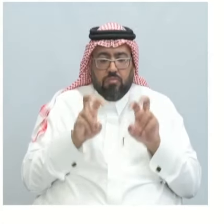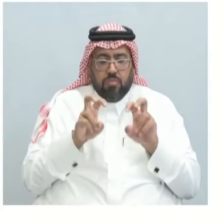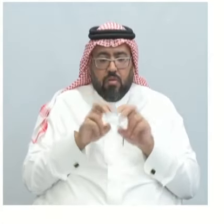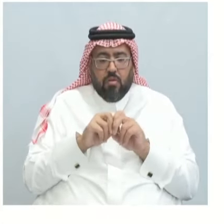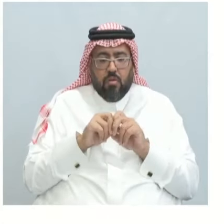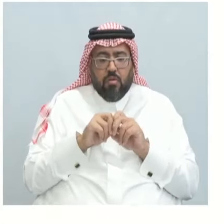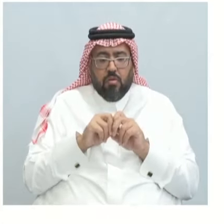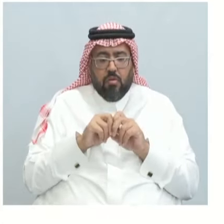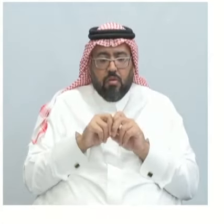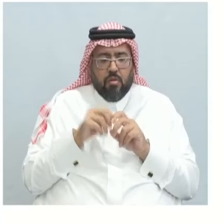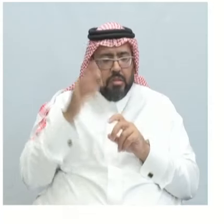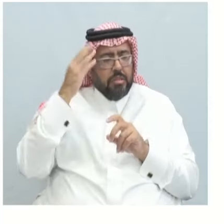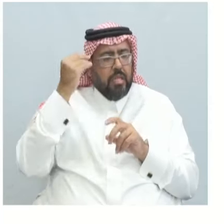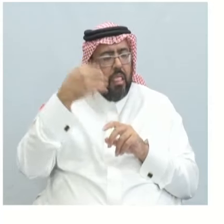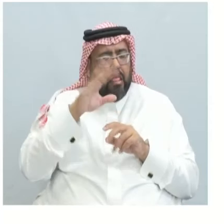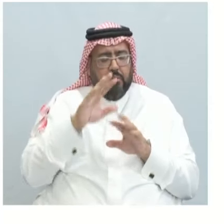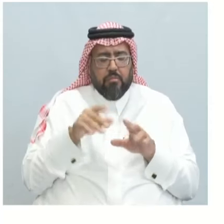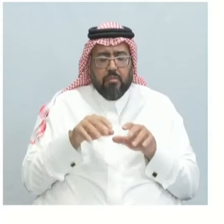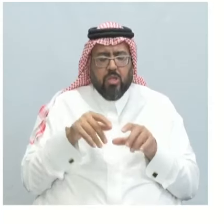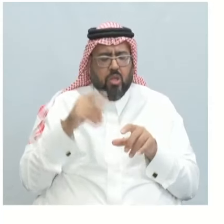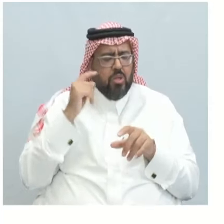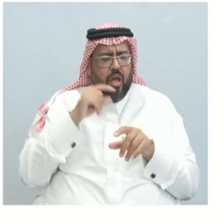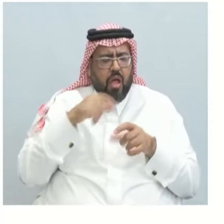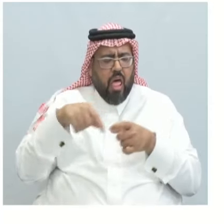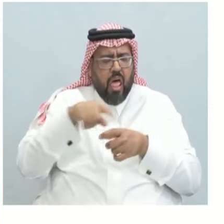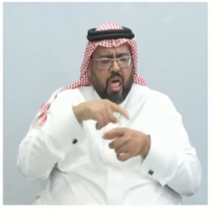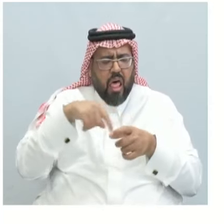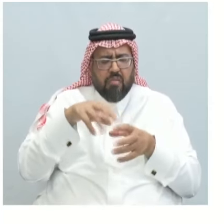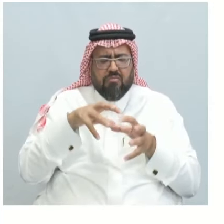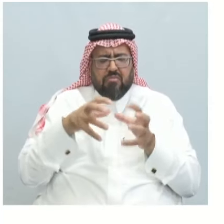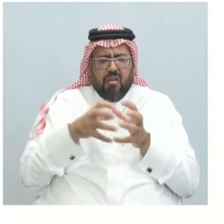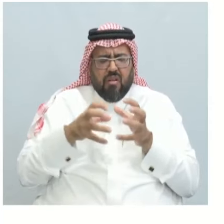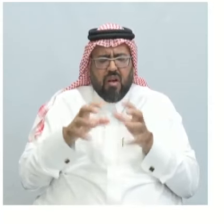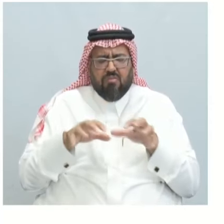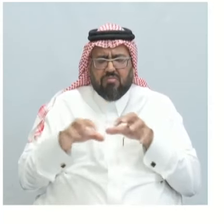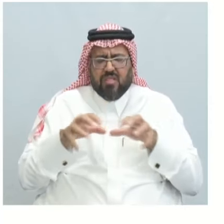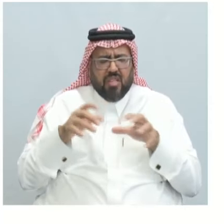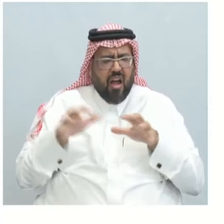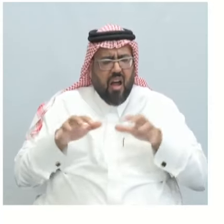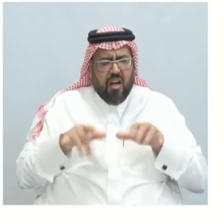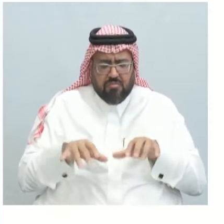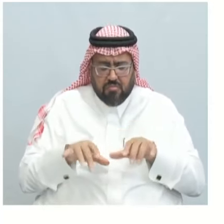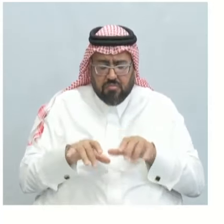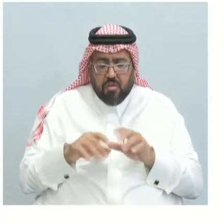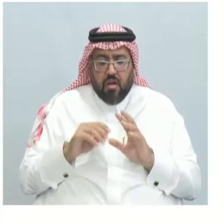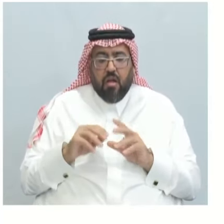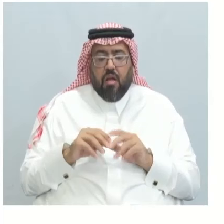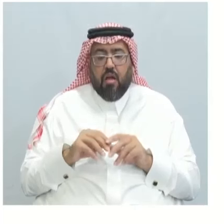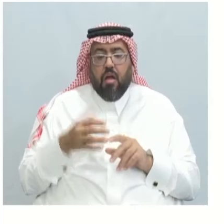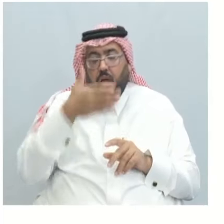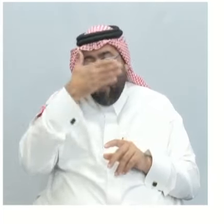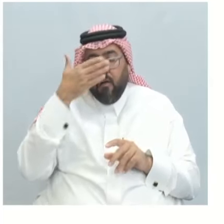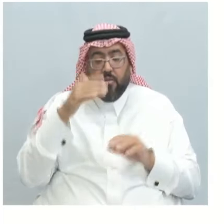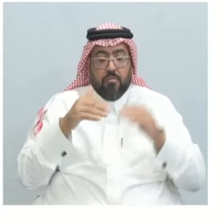الصوت تجاهل الصوت الغريب احفظ ملفاتك المهمه على محرك اقراص